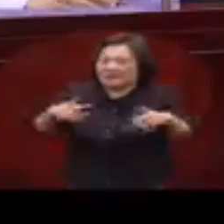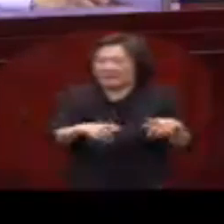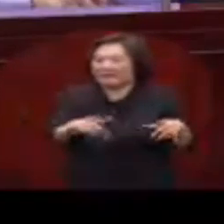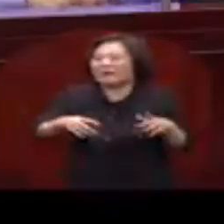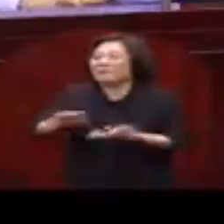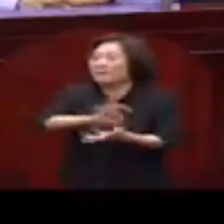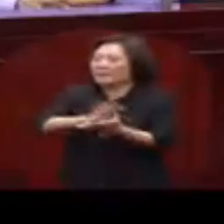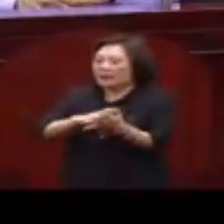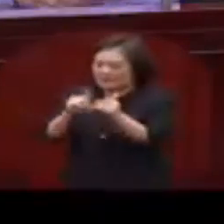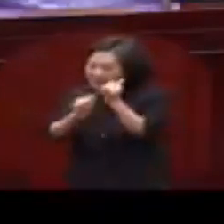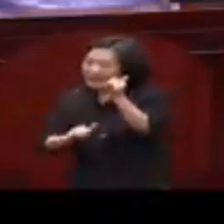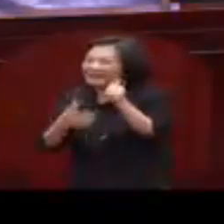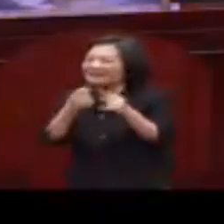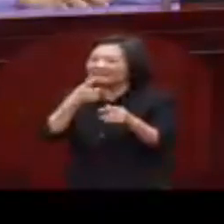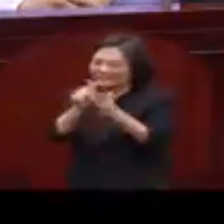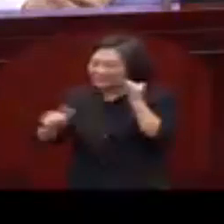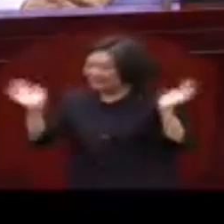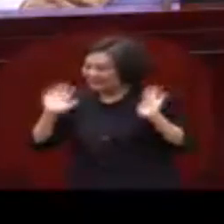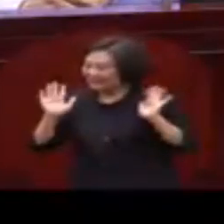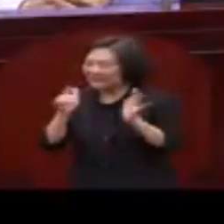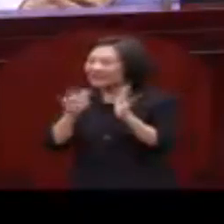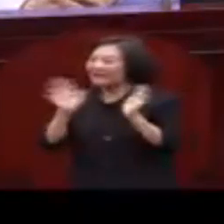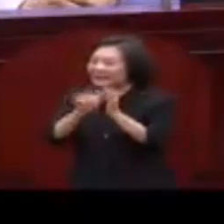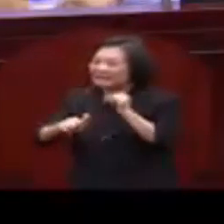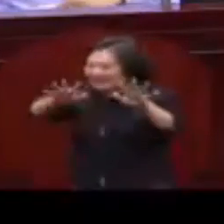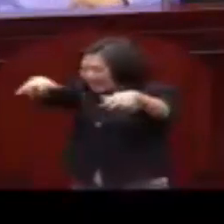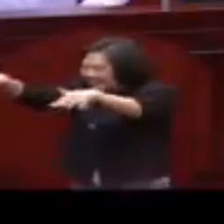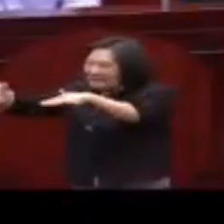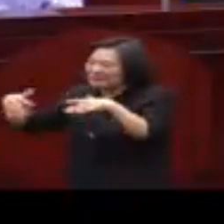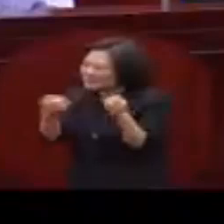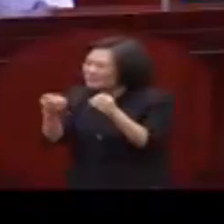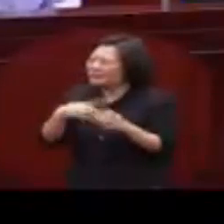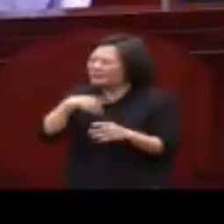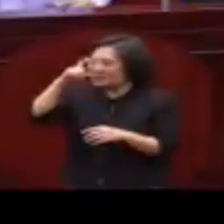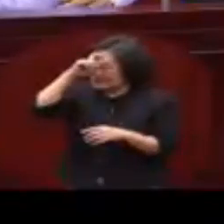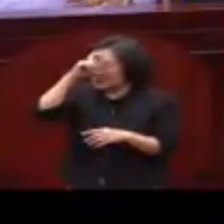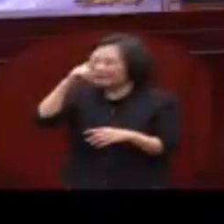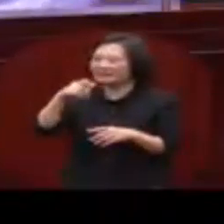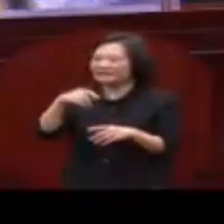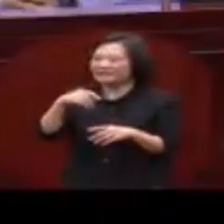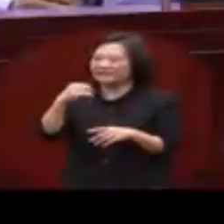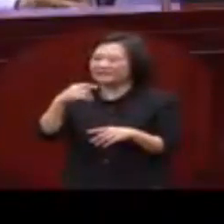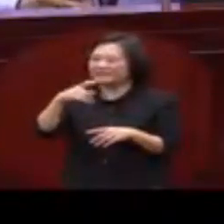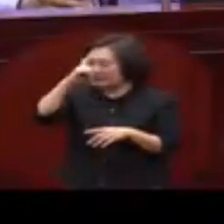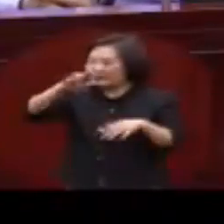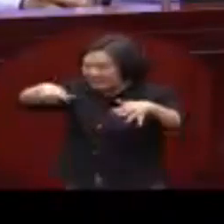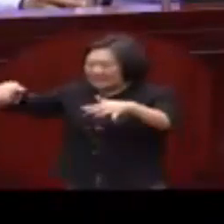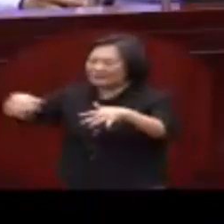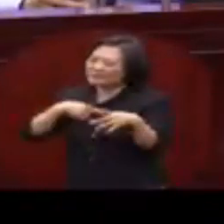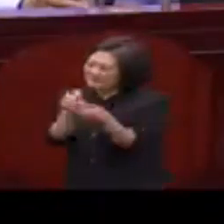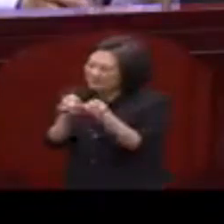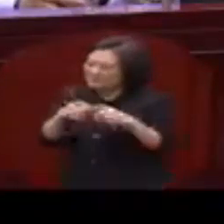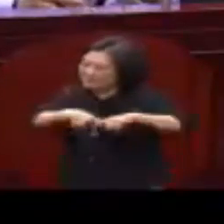因为我认为这样要说服年轻人比较容易，所以我们希望把这个摊商的二代可以找来，来组